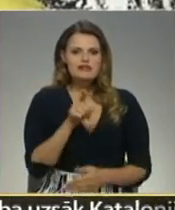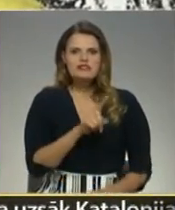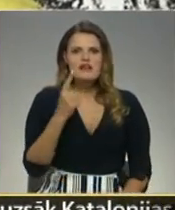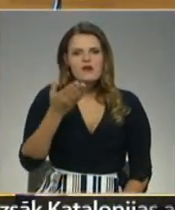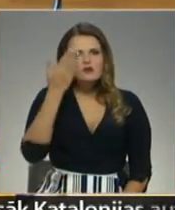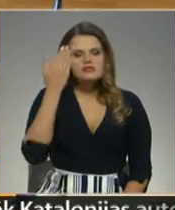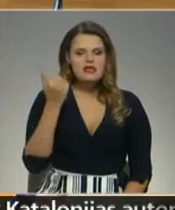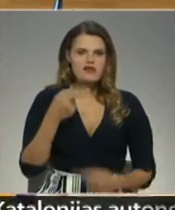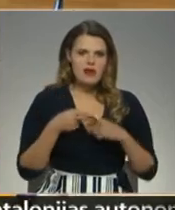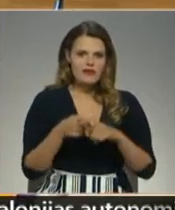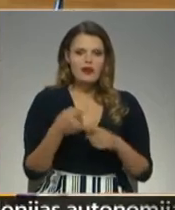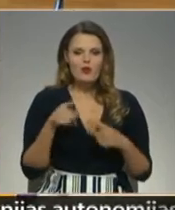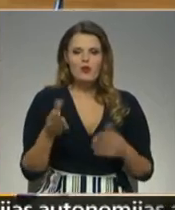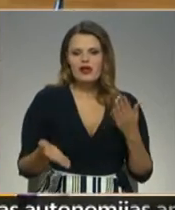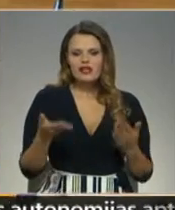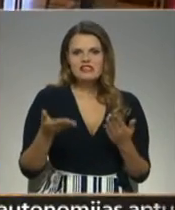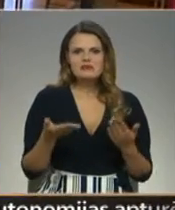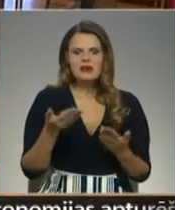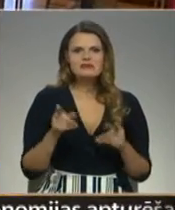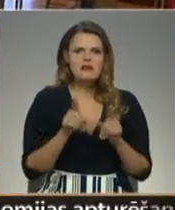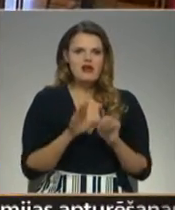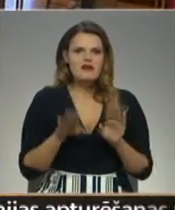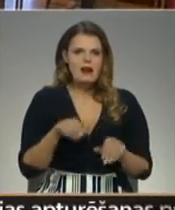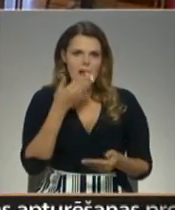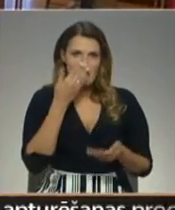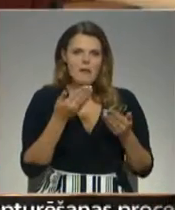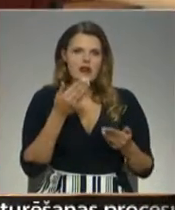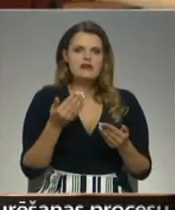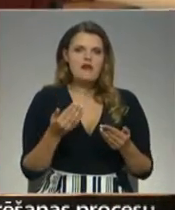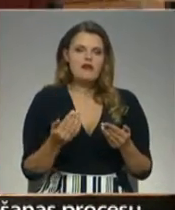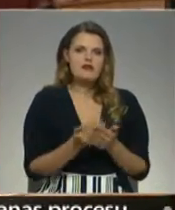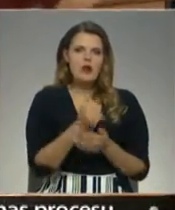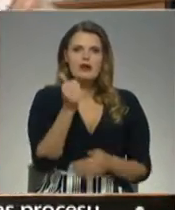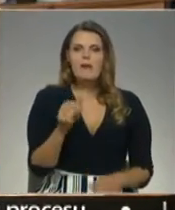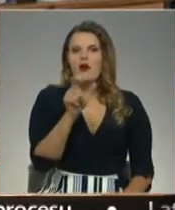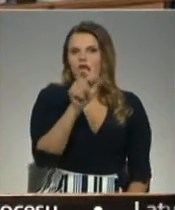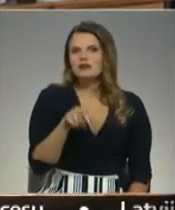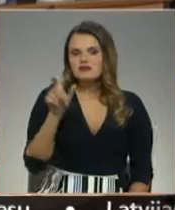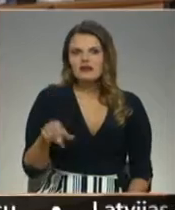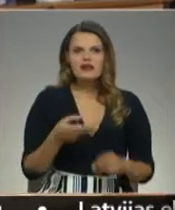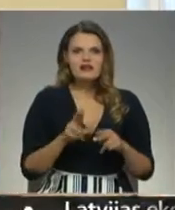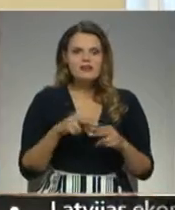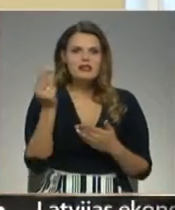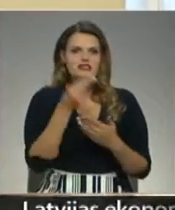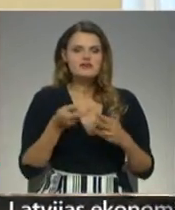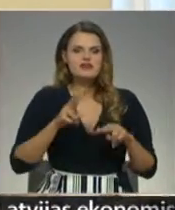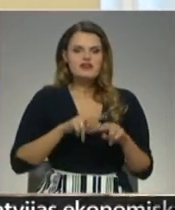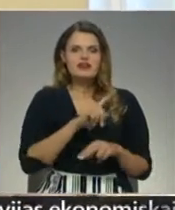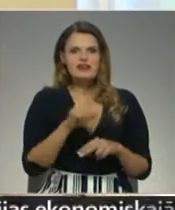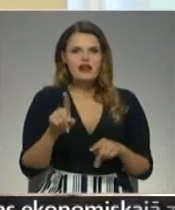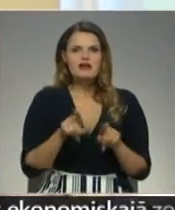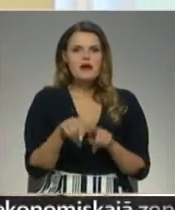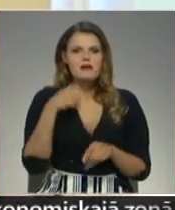piemirstajām tehnikām, ko iespējams izmēģināt arī jaunajiem māksliniekiem. Tāpēc zīmētavās ir gan ogles, gan